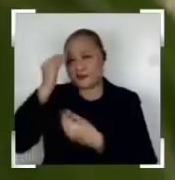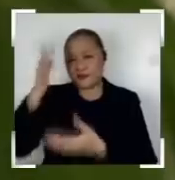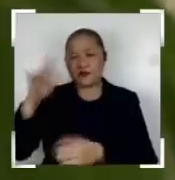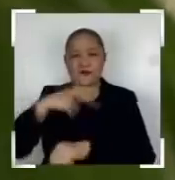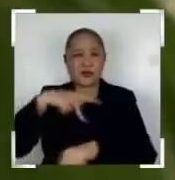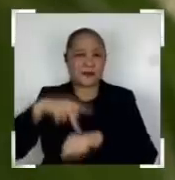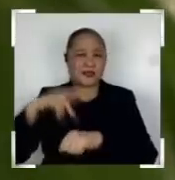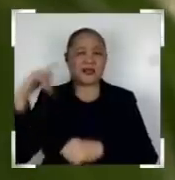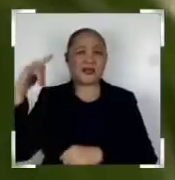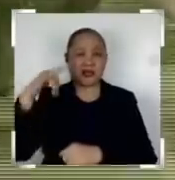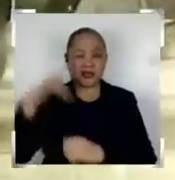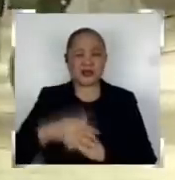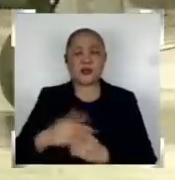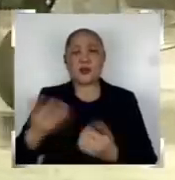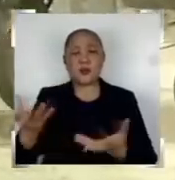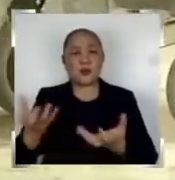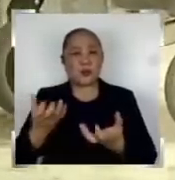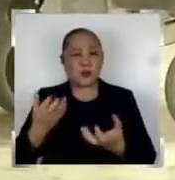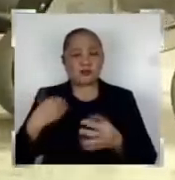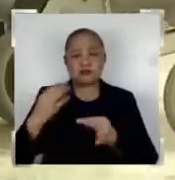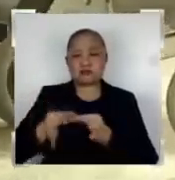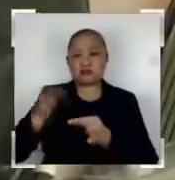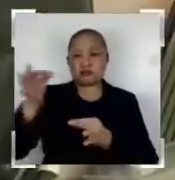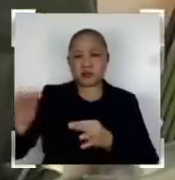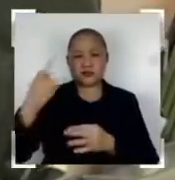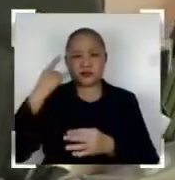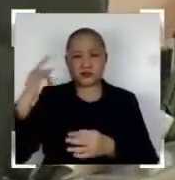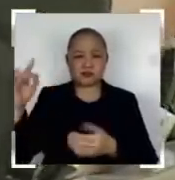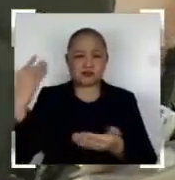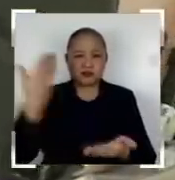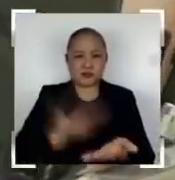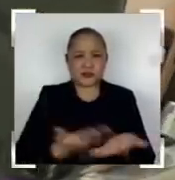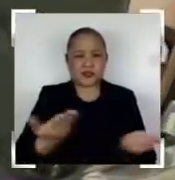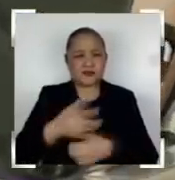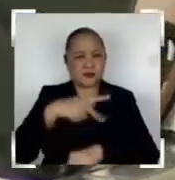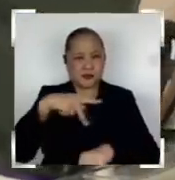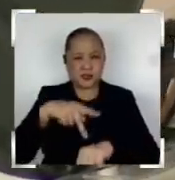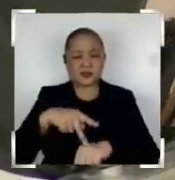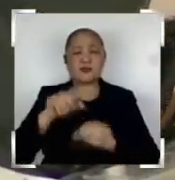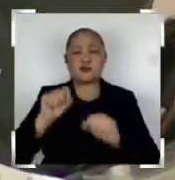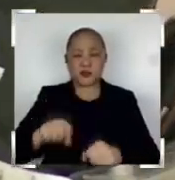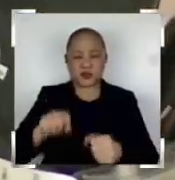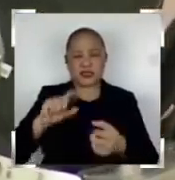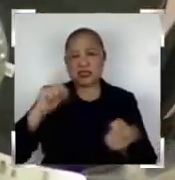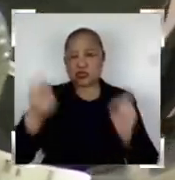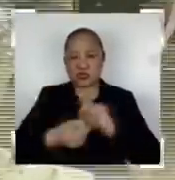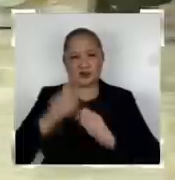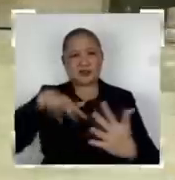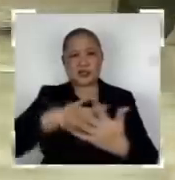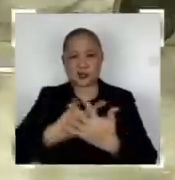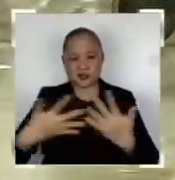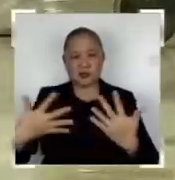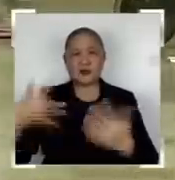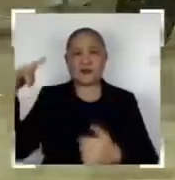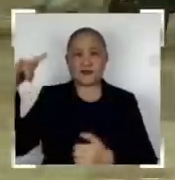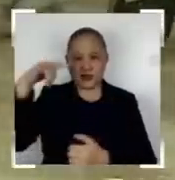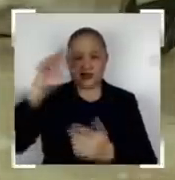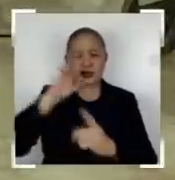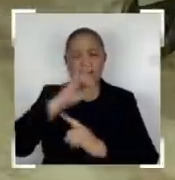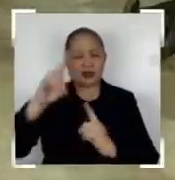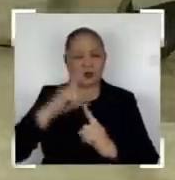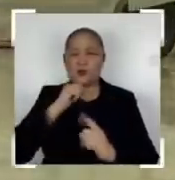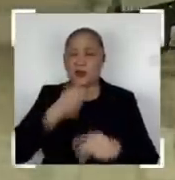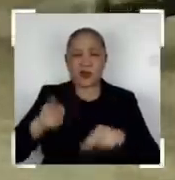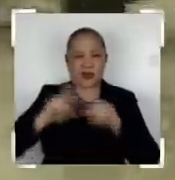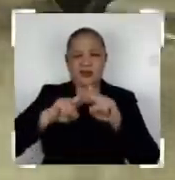mga gustong ipagpaliba ng kanilang pagpunta sa Pilipinas, pwedeng i-rebook ang kanilang flight nang walang additional charge. Basta sa loob yan